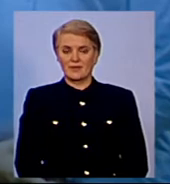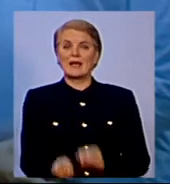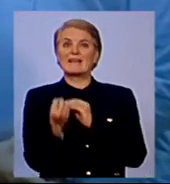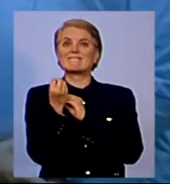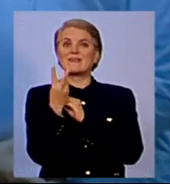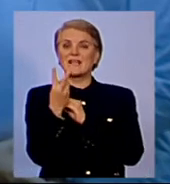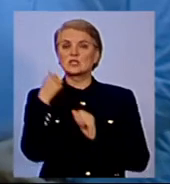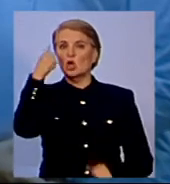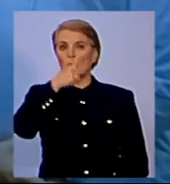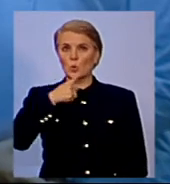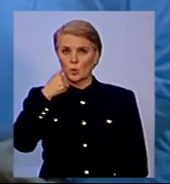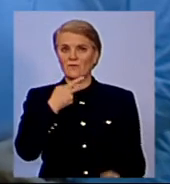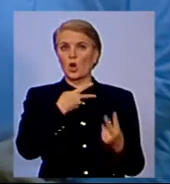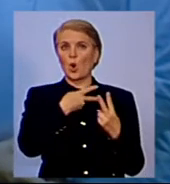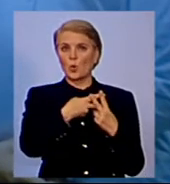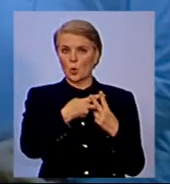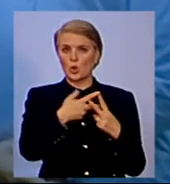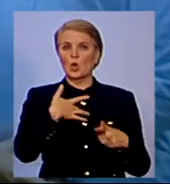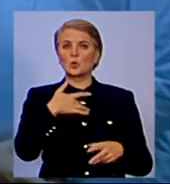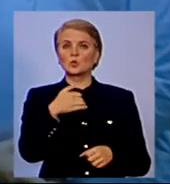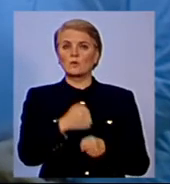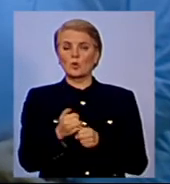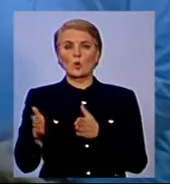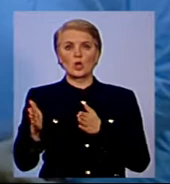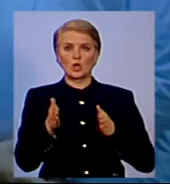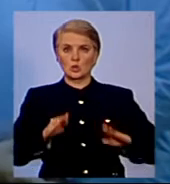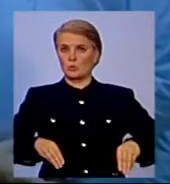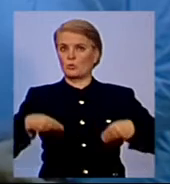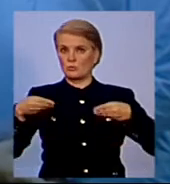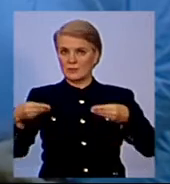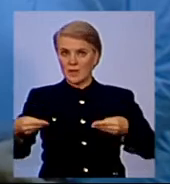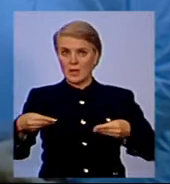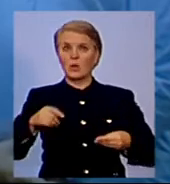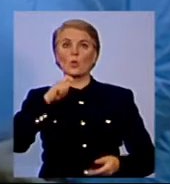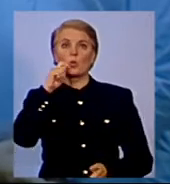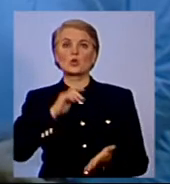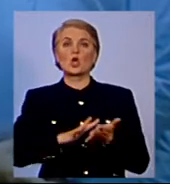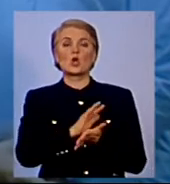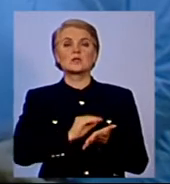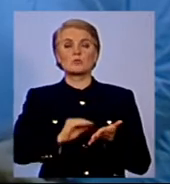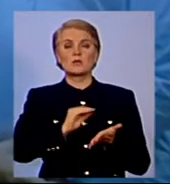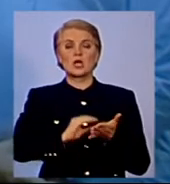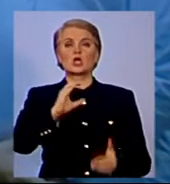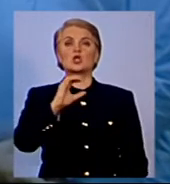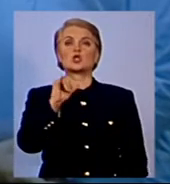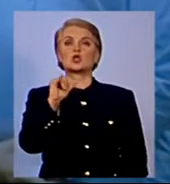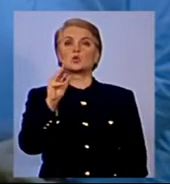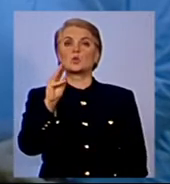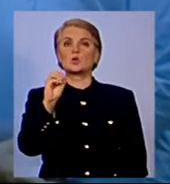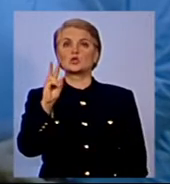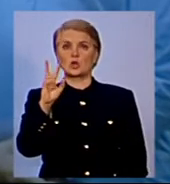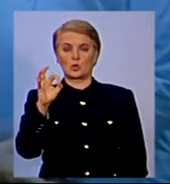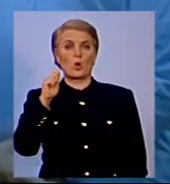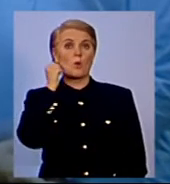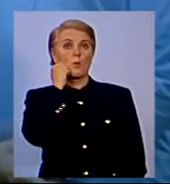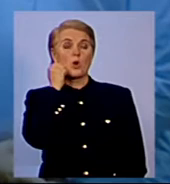12 років колонії суворого режиму присудили в Росії українському кореспонденту Романові Сущенко. Московський міський суд визнав його